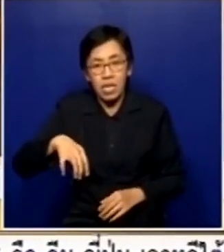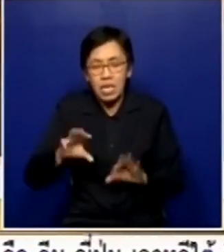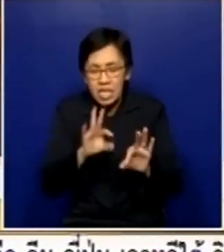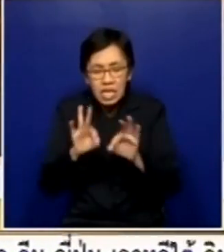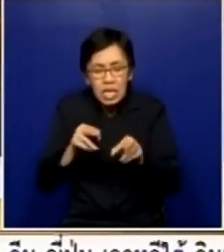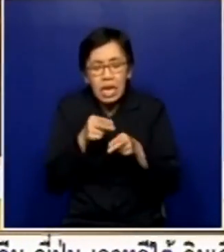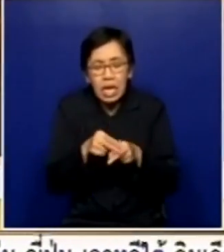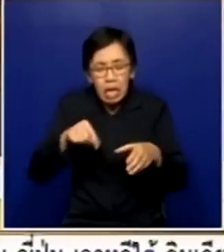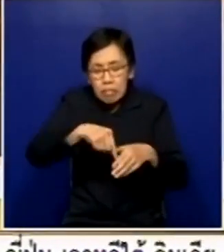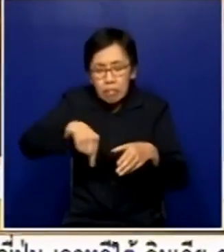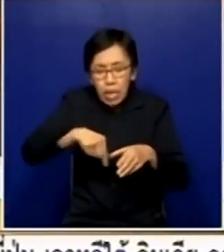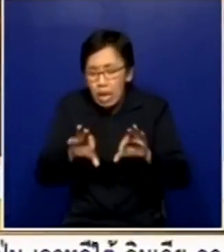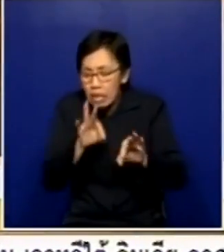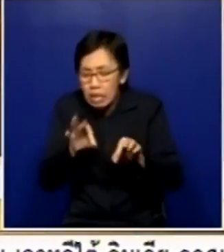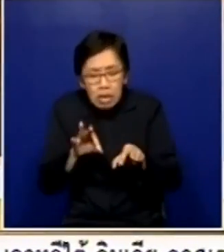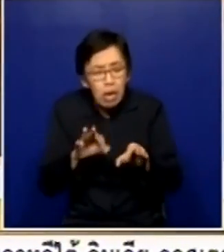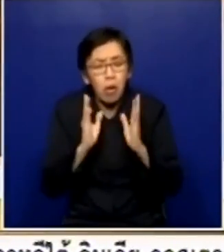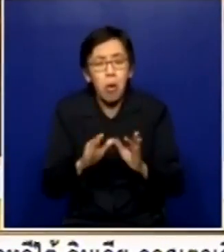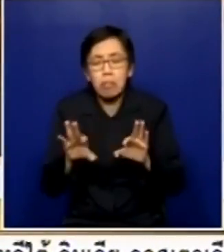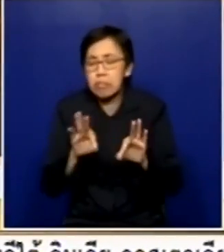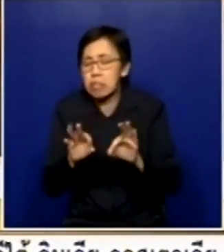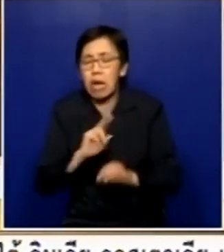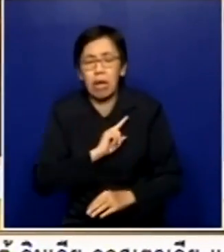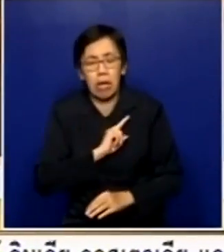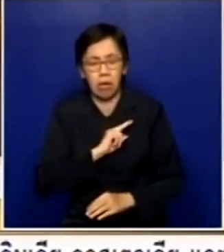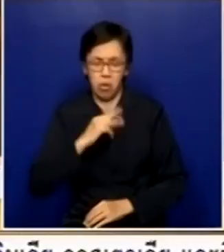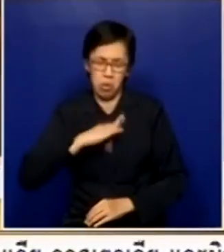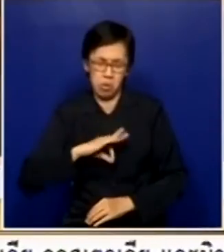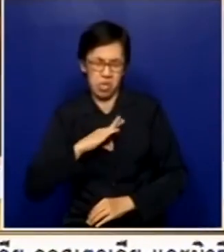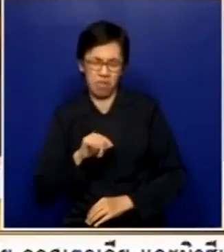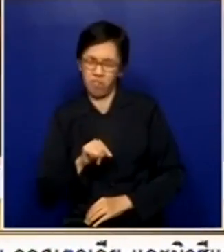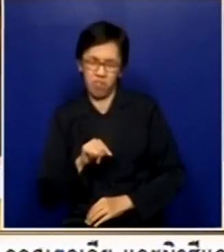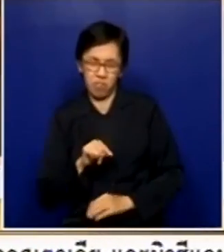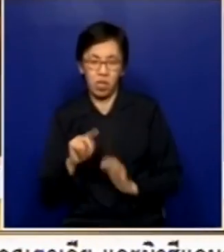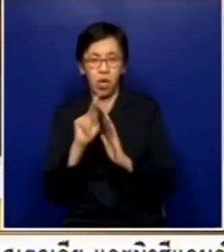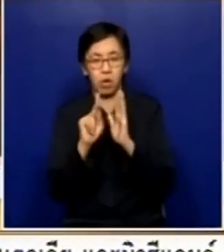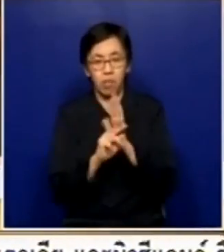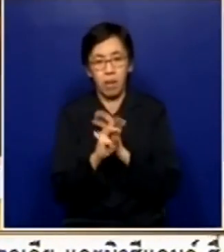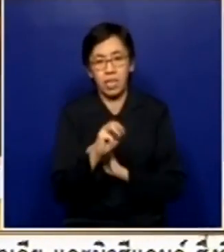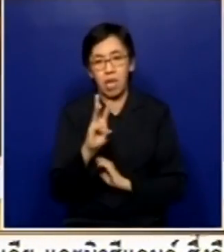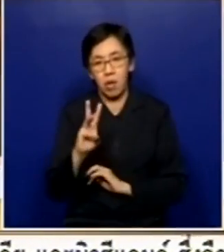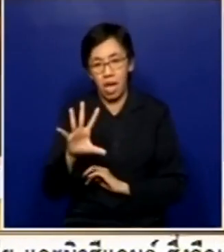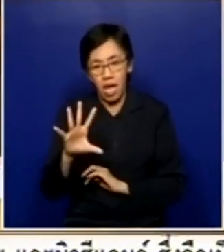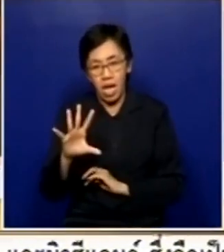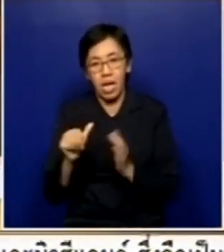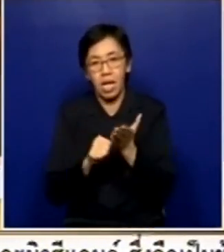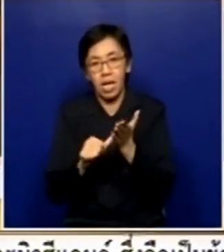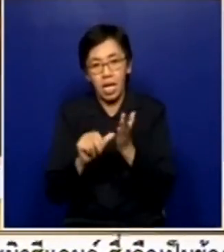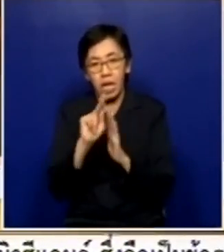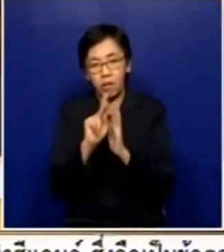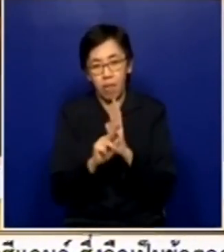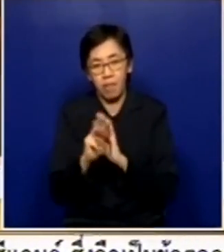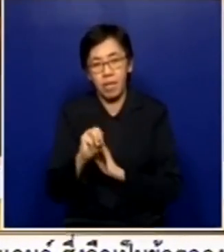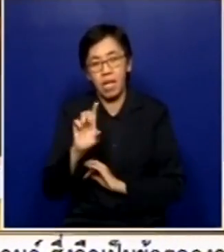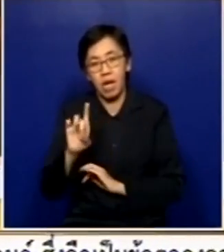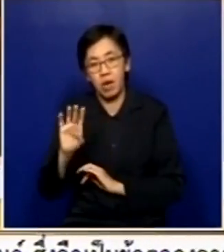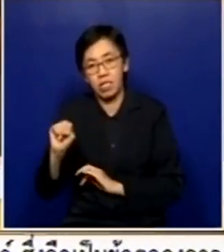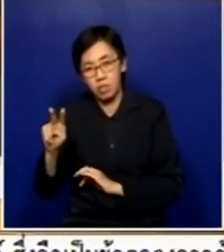อันไหนทั้งนั้นอ่ะถ้าเราจึงต้องเสนอให้ยกเลิกมาตรา 65แก้ไขมาตรา 112